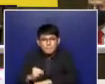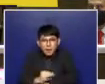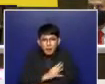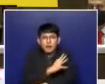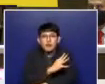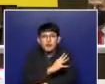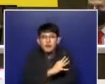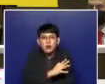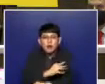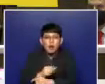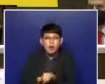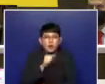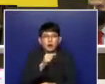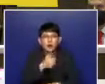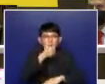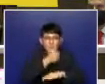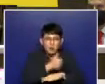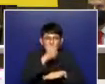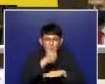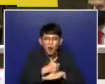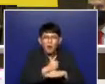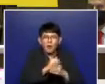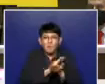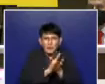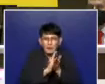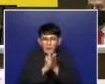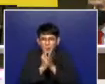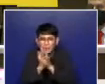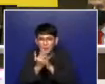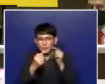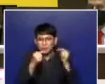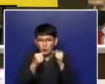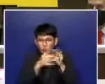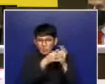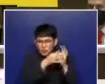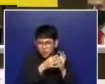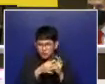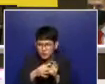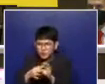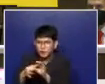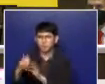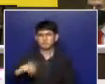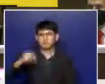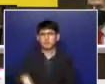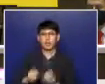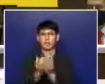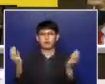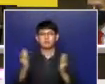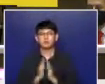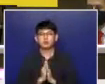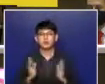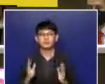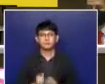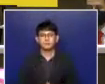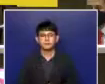ปัญญาเดินรถเองไม่มีปัญญาไม่มีปัญญาเดินรถเองทำไงก็ต้องจ้างเอกชนมาเดินทีนี้เอกชนที่จะมาเดินแล้วใครล่ะ